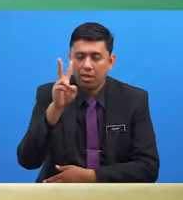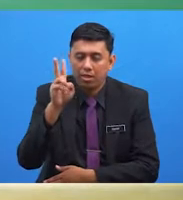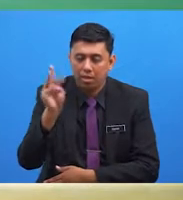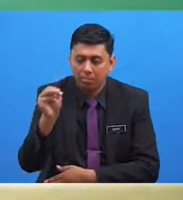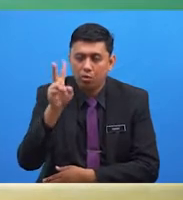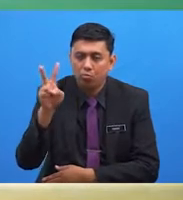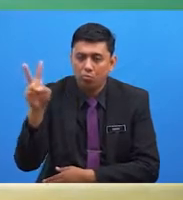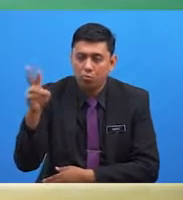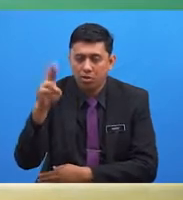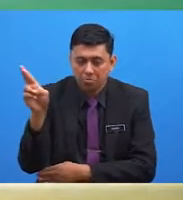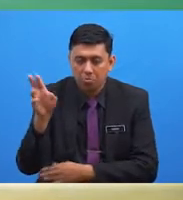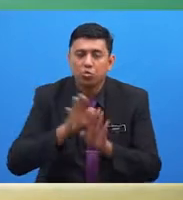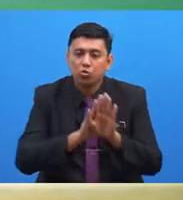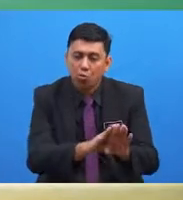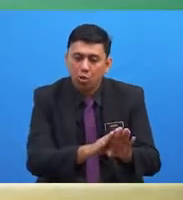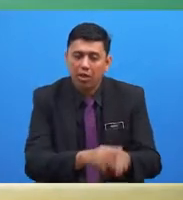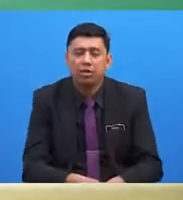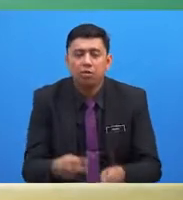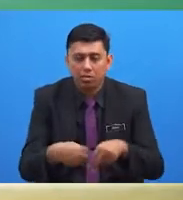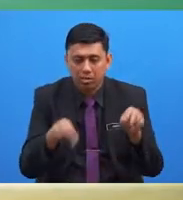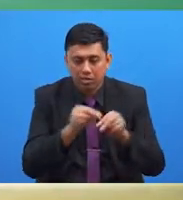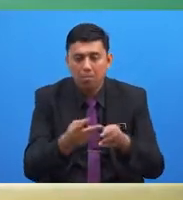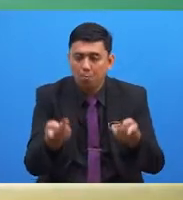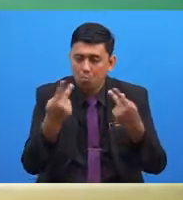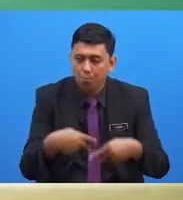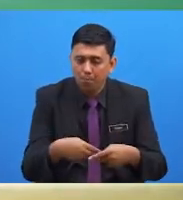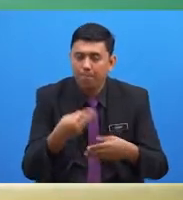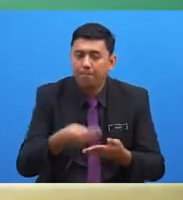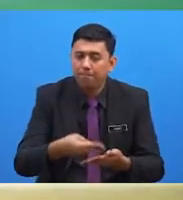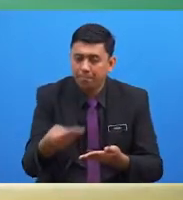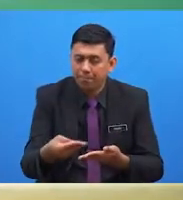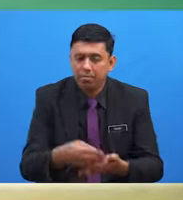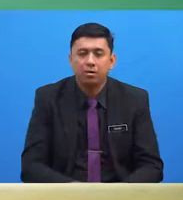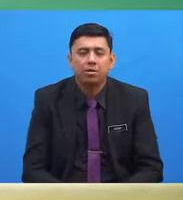RM22,000 akan ditolak dahulu dengan nilai pulangan belian